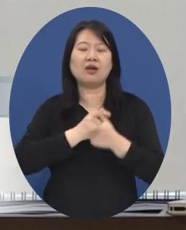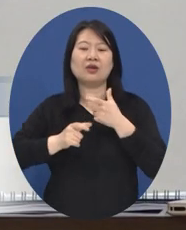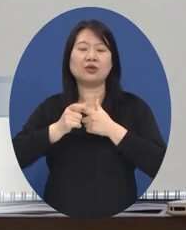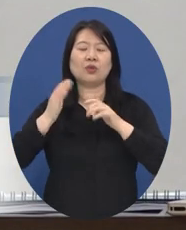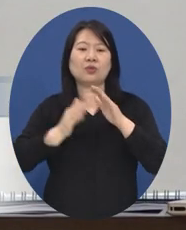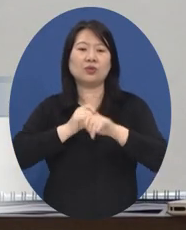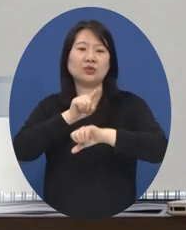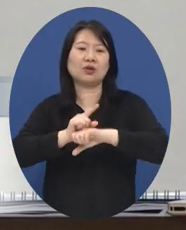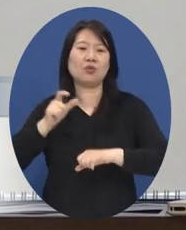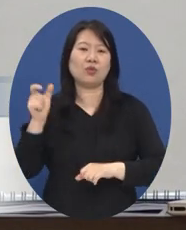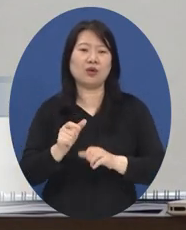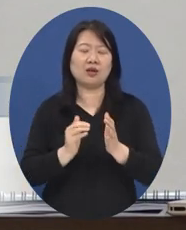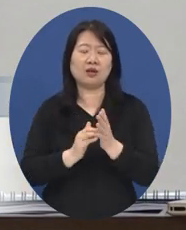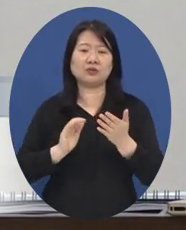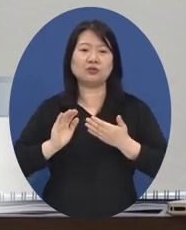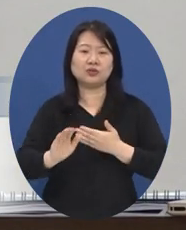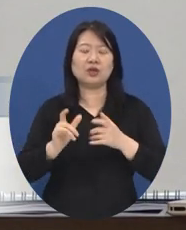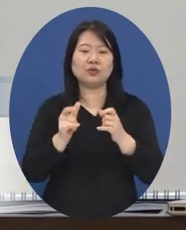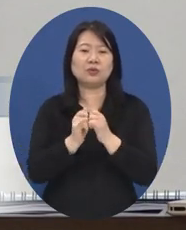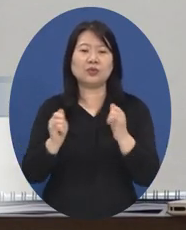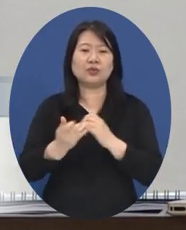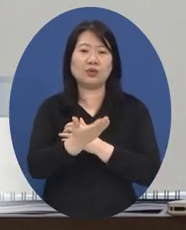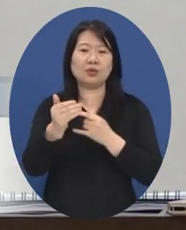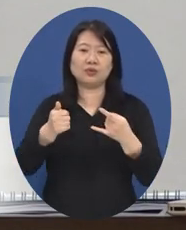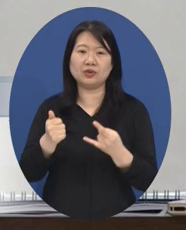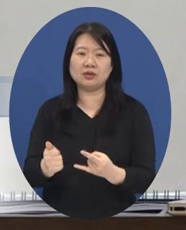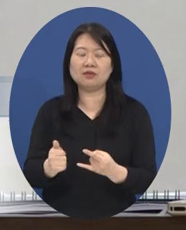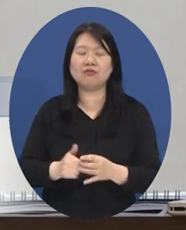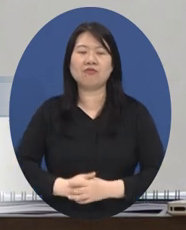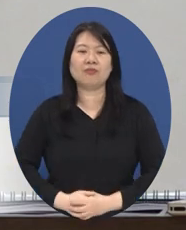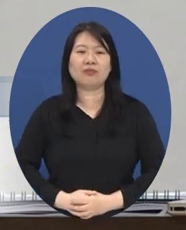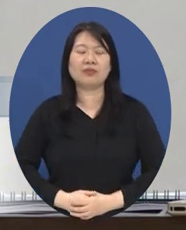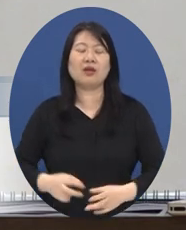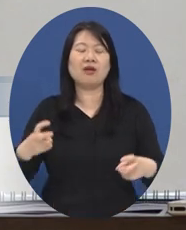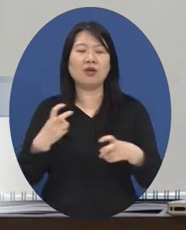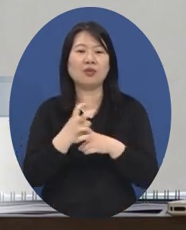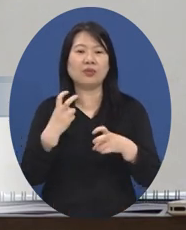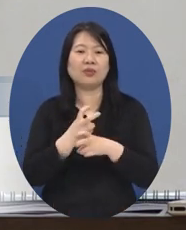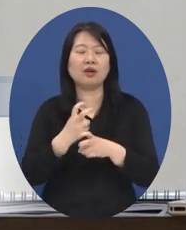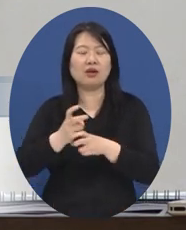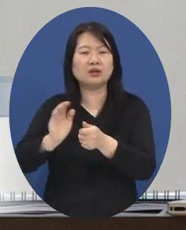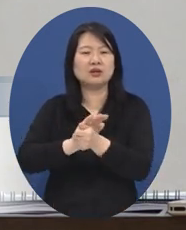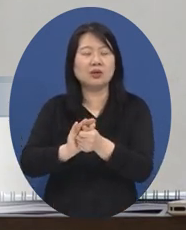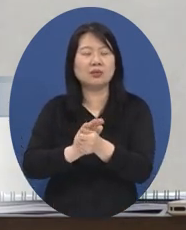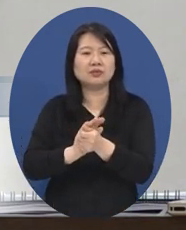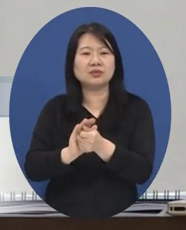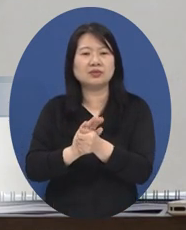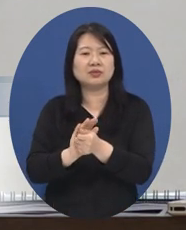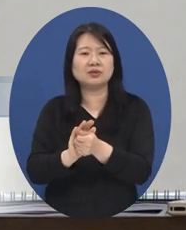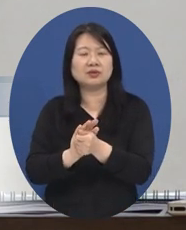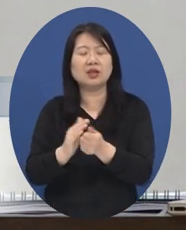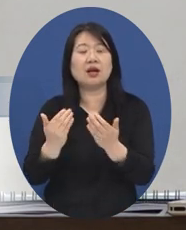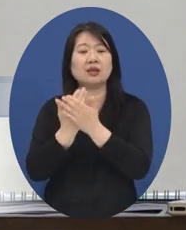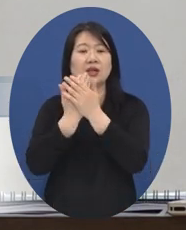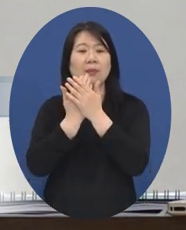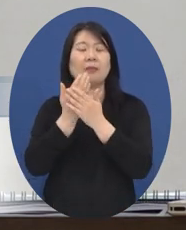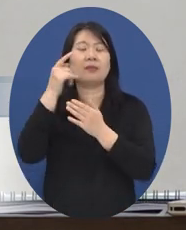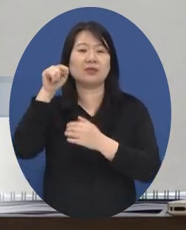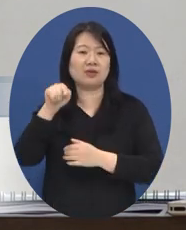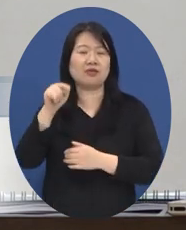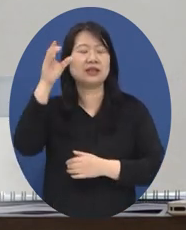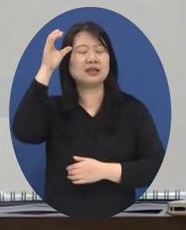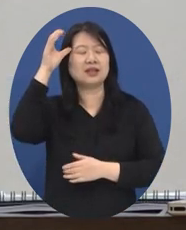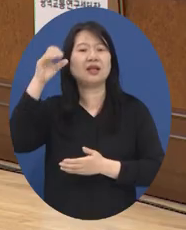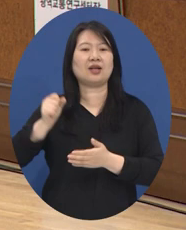더 공공성이 강화되고 도민 여러분께서는 교통의 서비스 질이 향상될